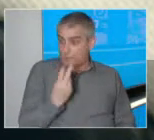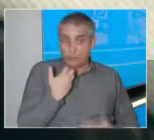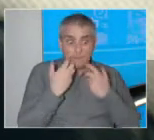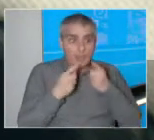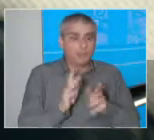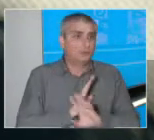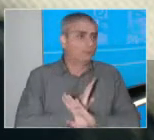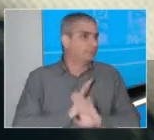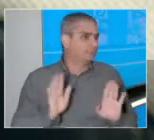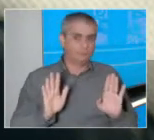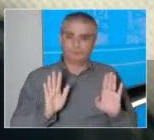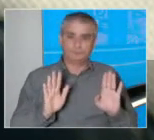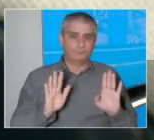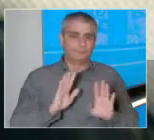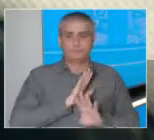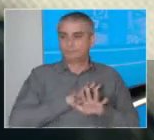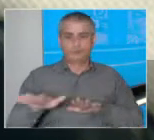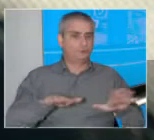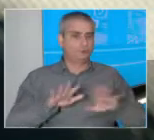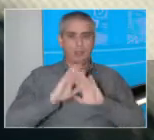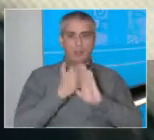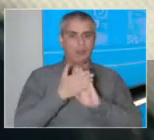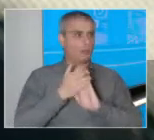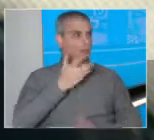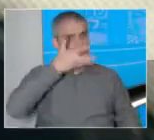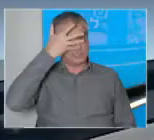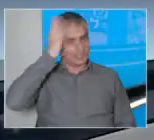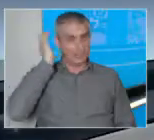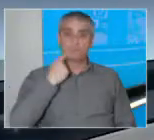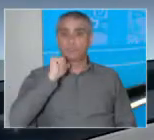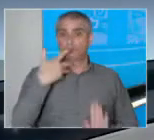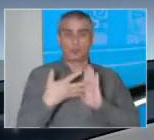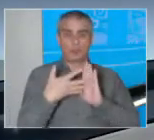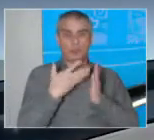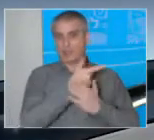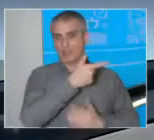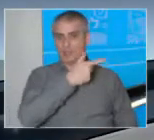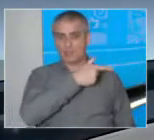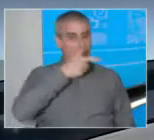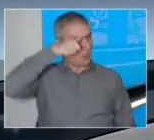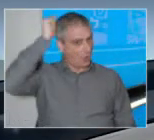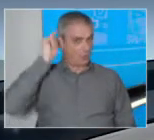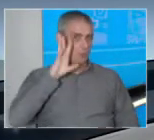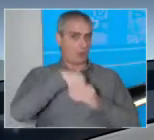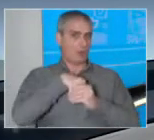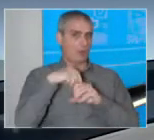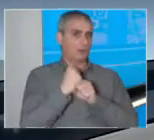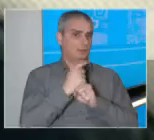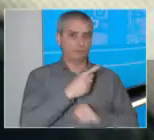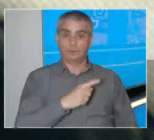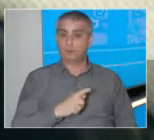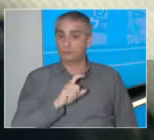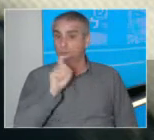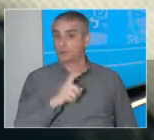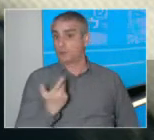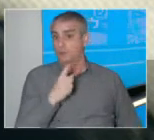הזו זלגה לכל באמת? כיוון אפשרי. יאיר לפיד אומר שהראשון לחקר זה אוחנה, זה היה בתקופתו, הוא הכניס את זה. מאוד יכול